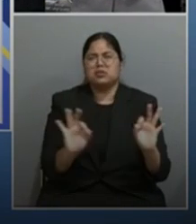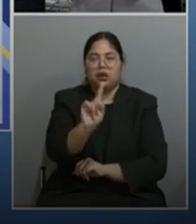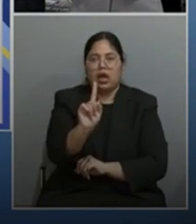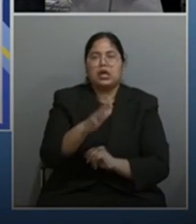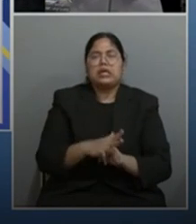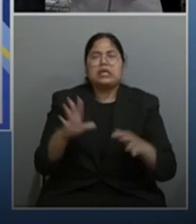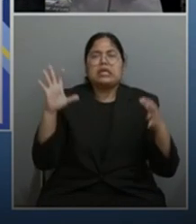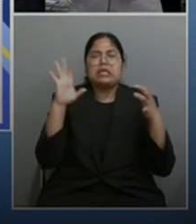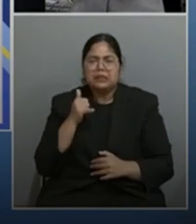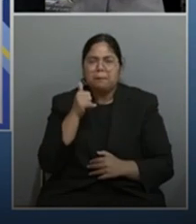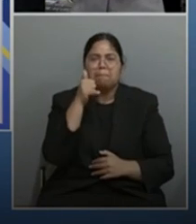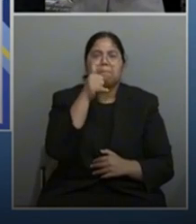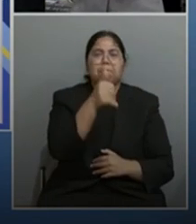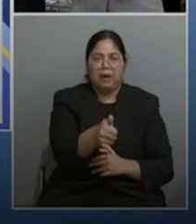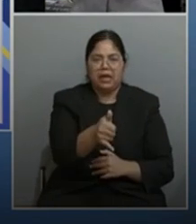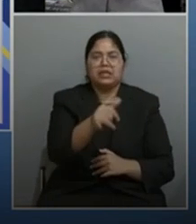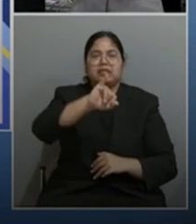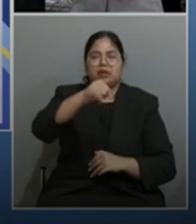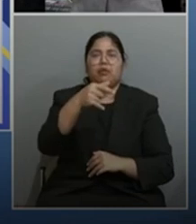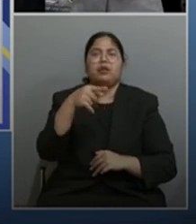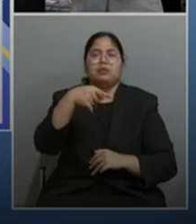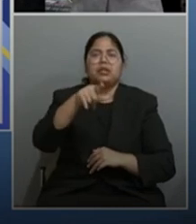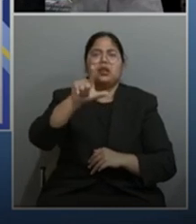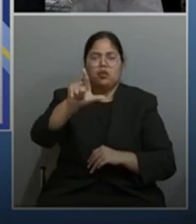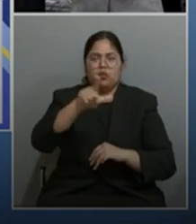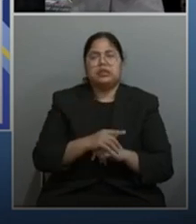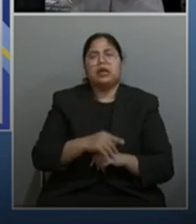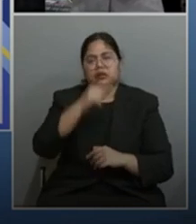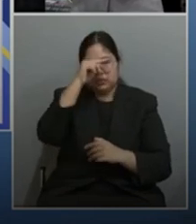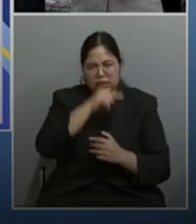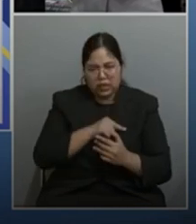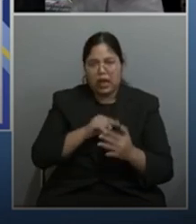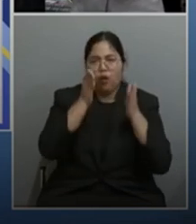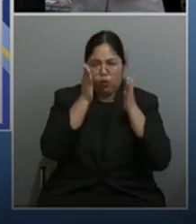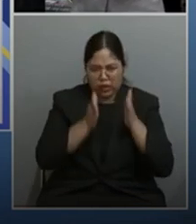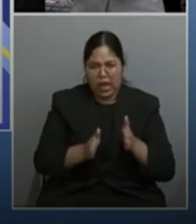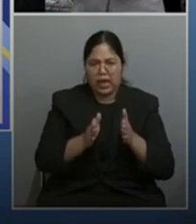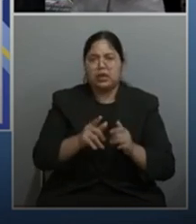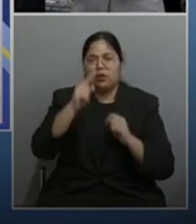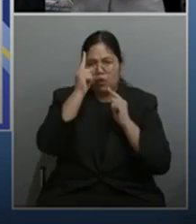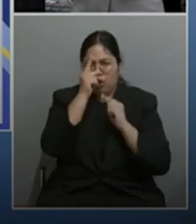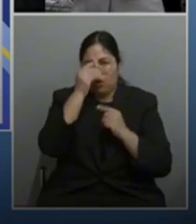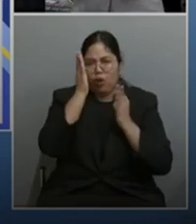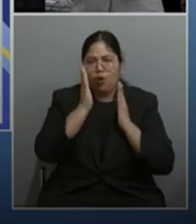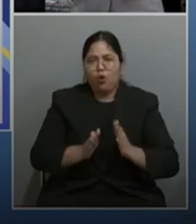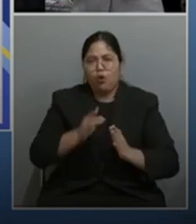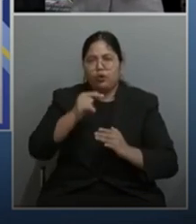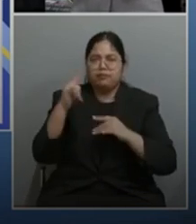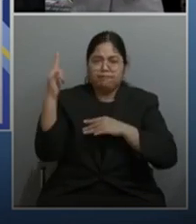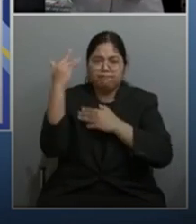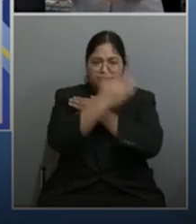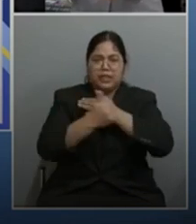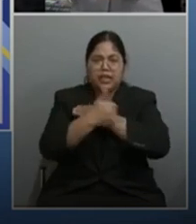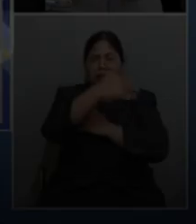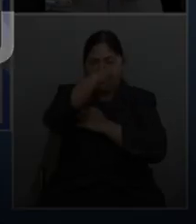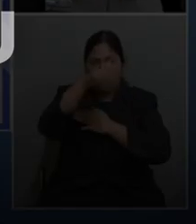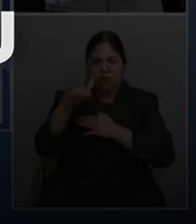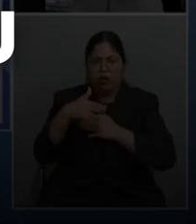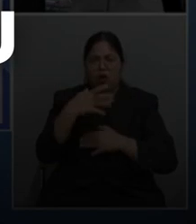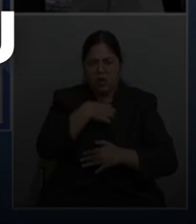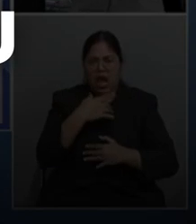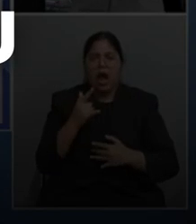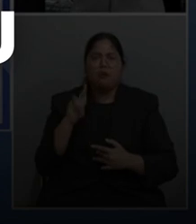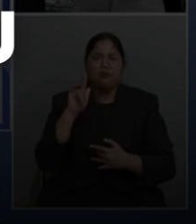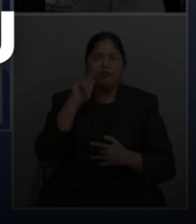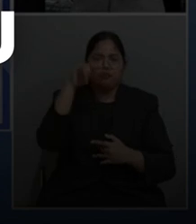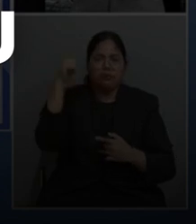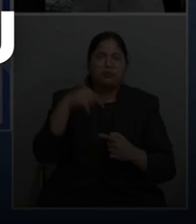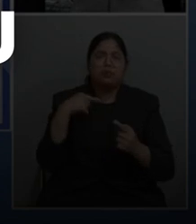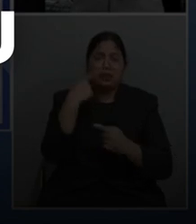ะ